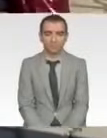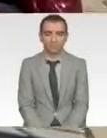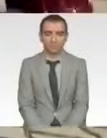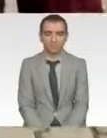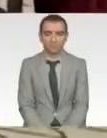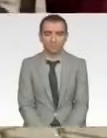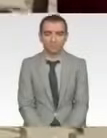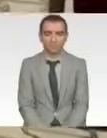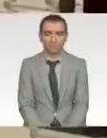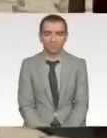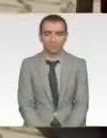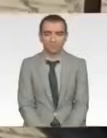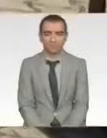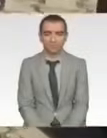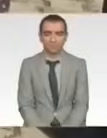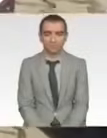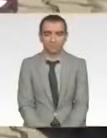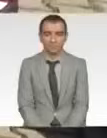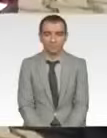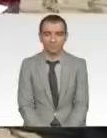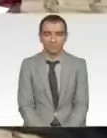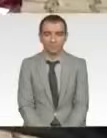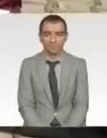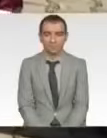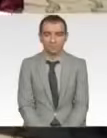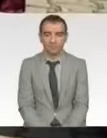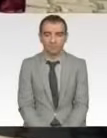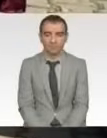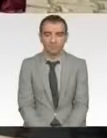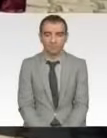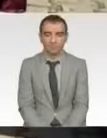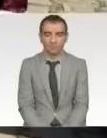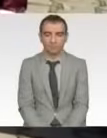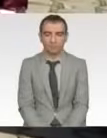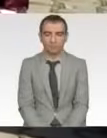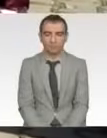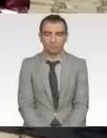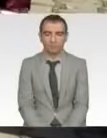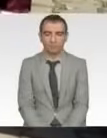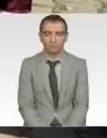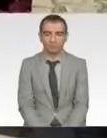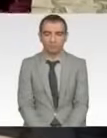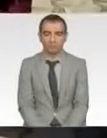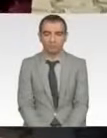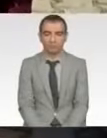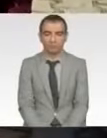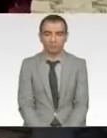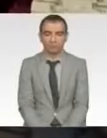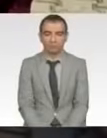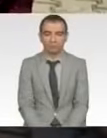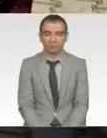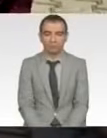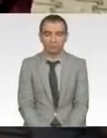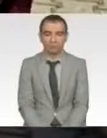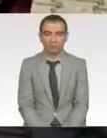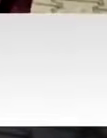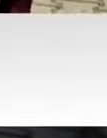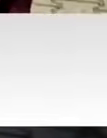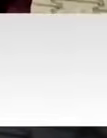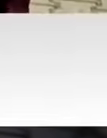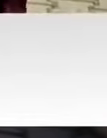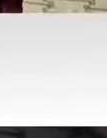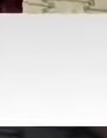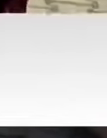goldur. Kurban olalım alfa demem. Gel destini